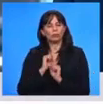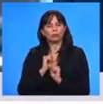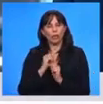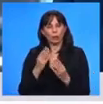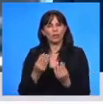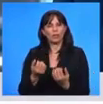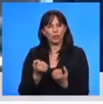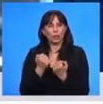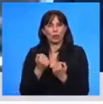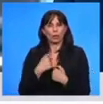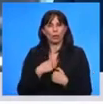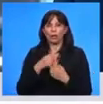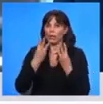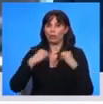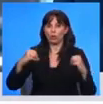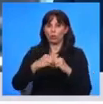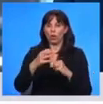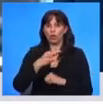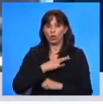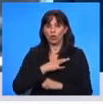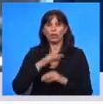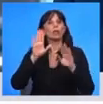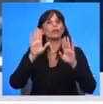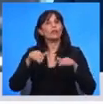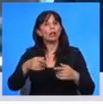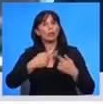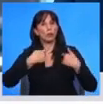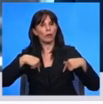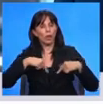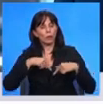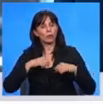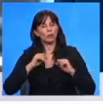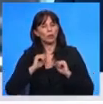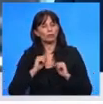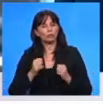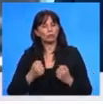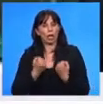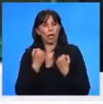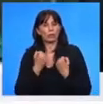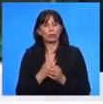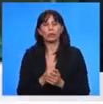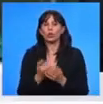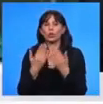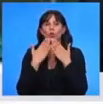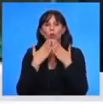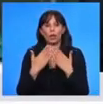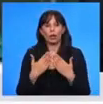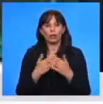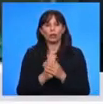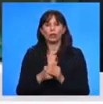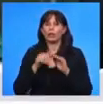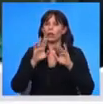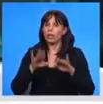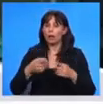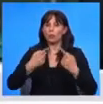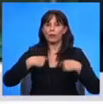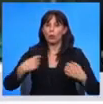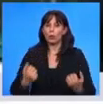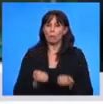את המשפחה שלי ואותי. וגם אותנו זה מחזק, איריס. תודה רבה, מקרב לב. גם אותנו את